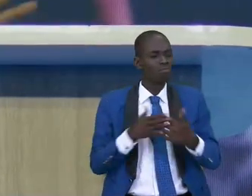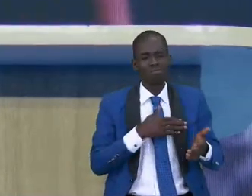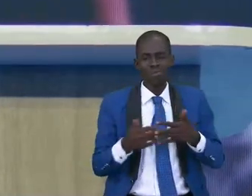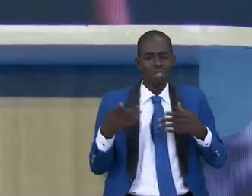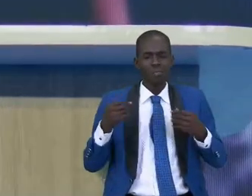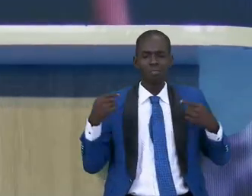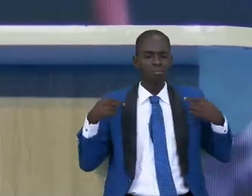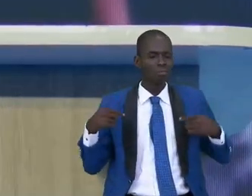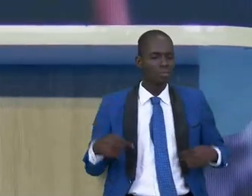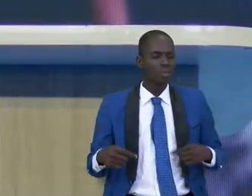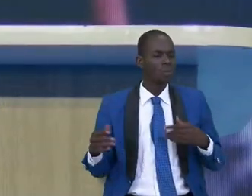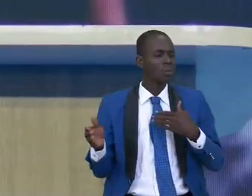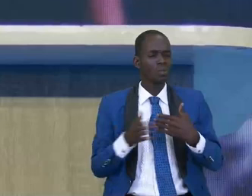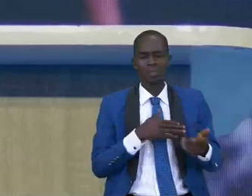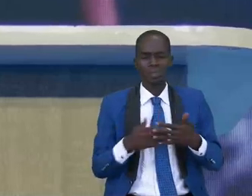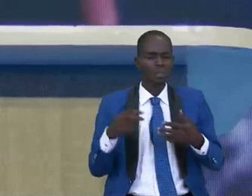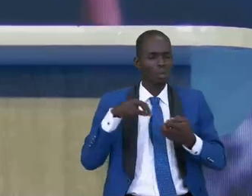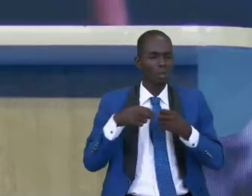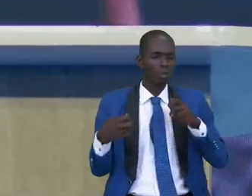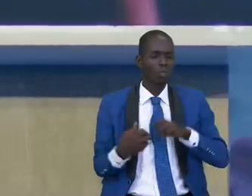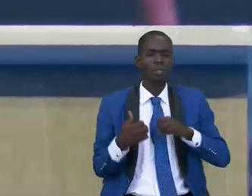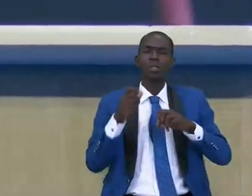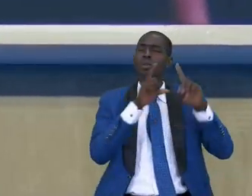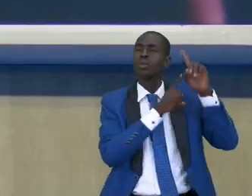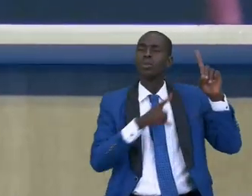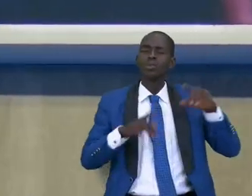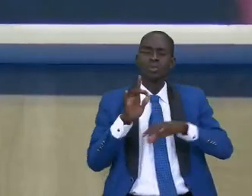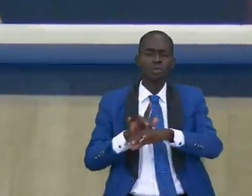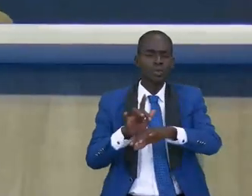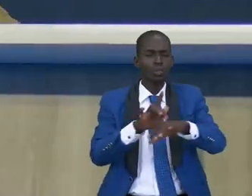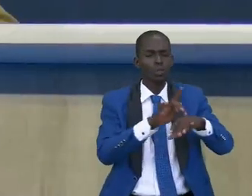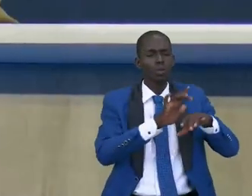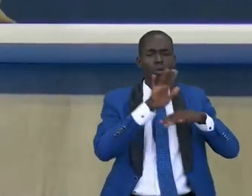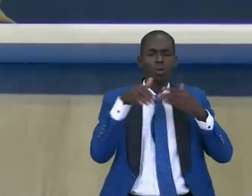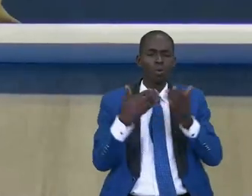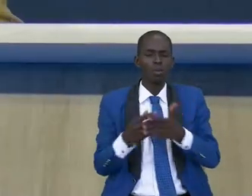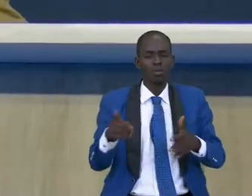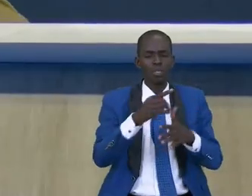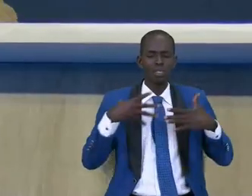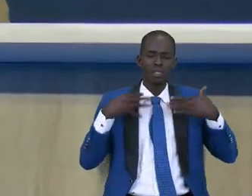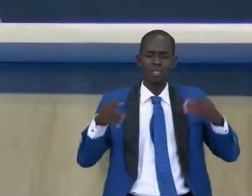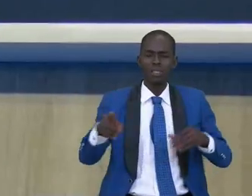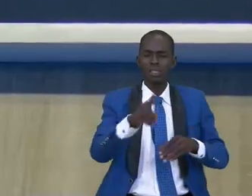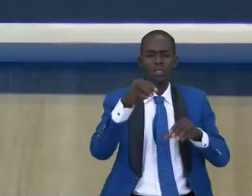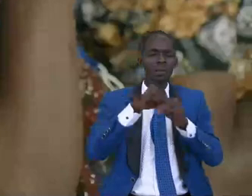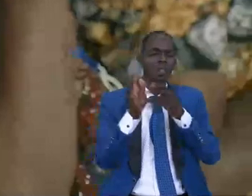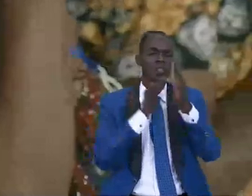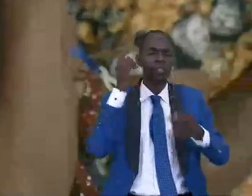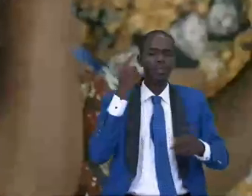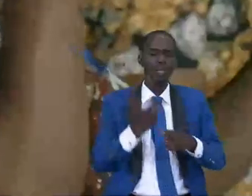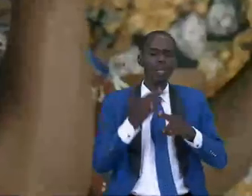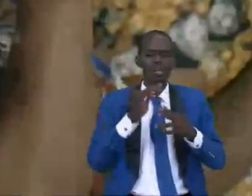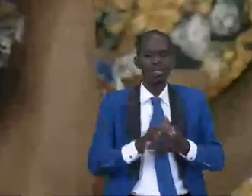la maladie, quelle que soit la douleur, le mal, touche-les, guéris-les au nom